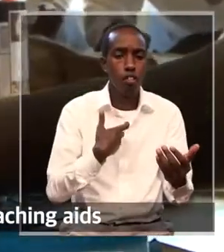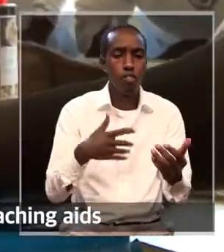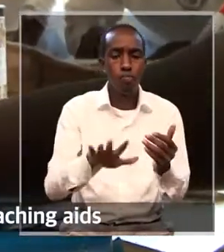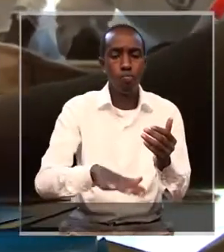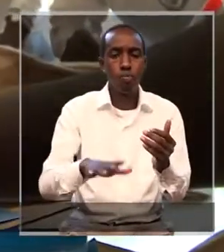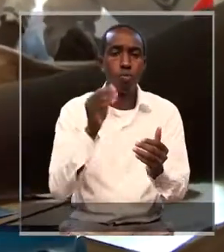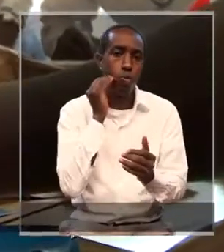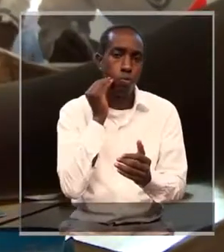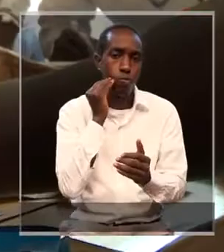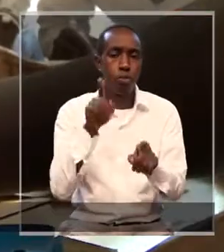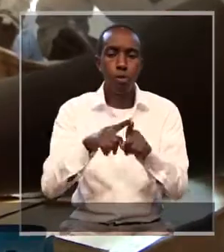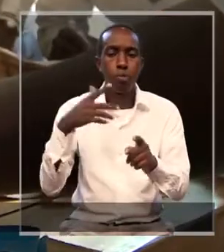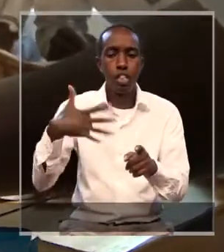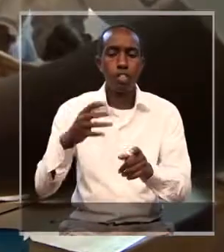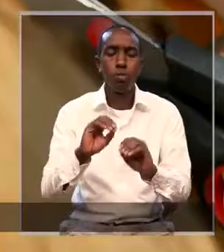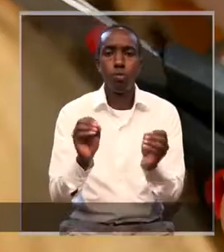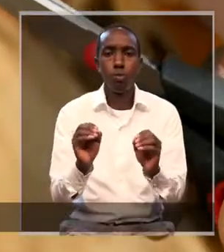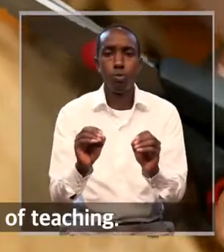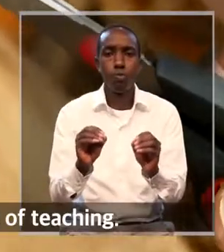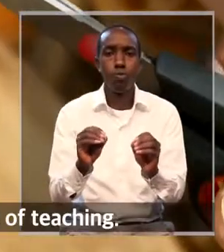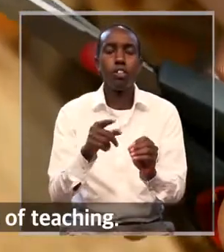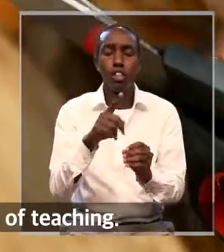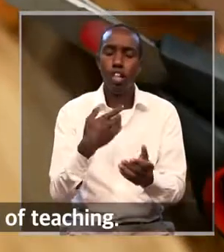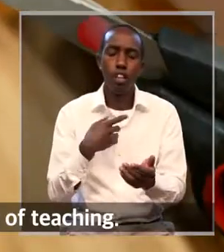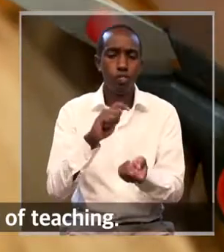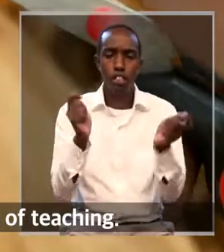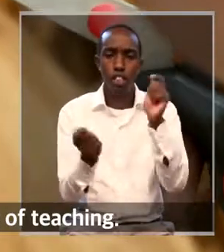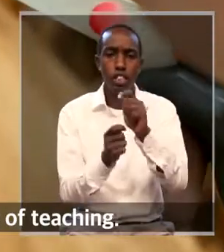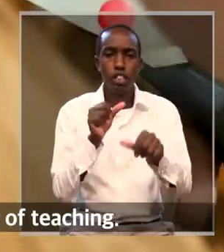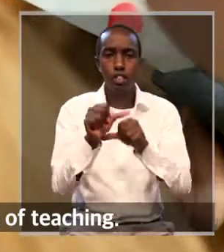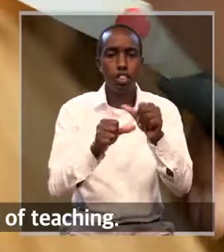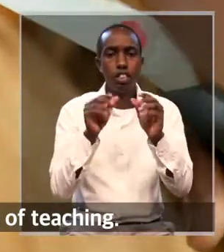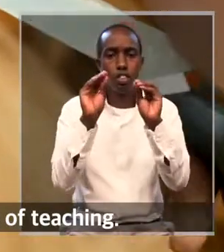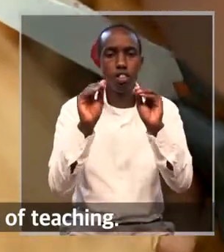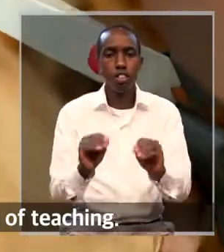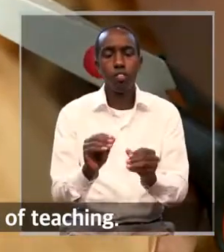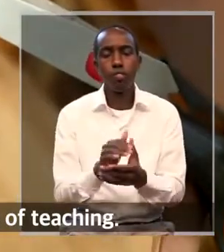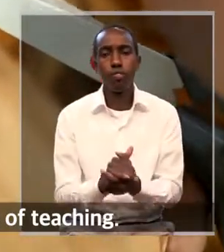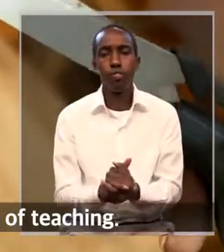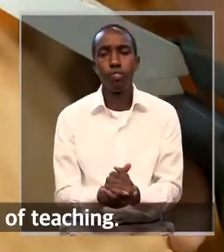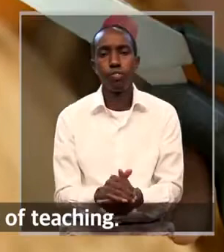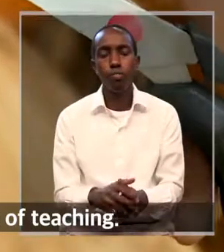biboneka iwabo kandi bihendutse. Ibi ngo byagize impinduka zikomeye mu myigishirize.